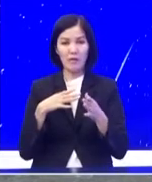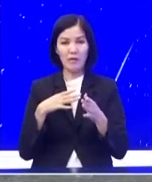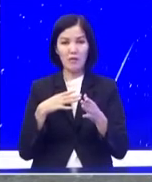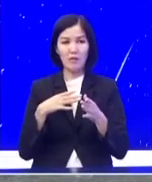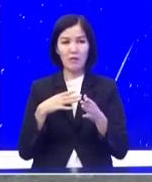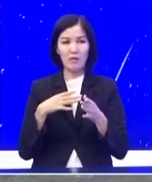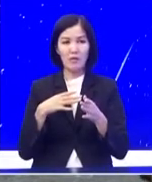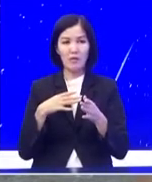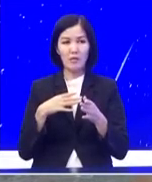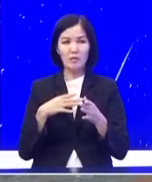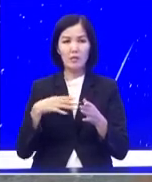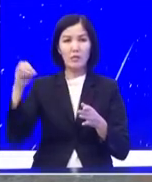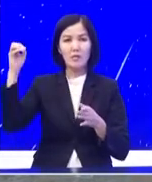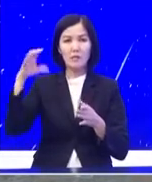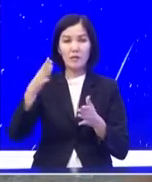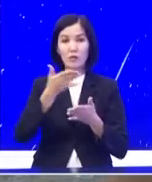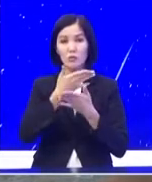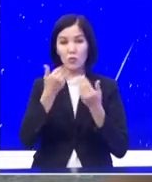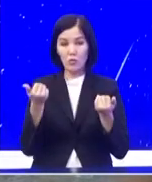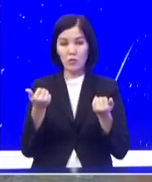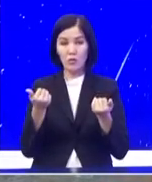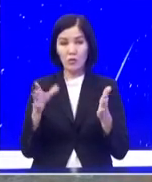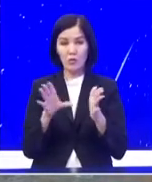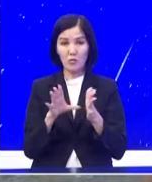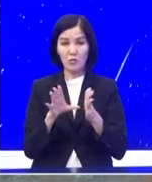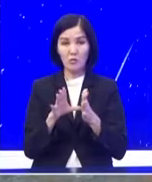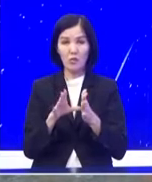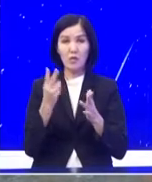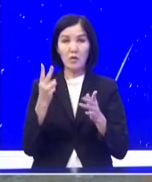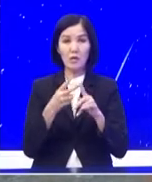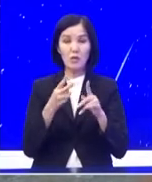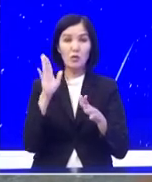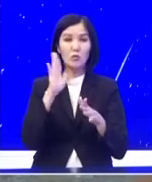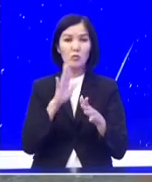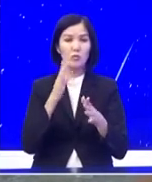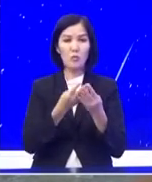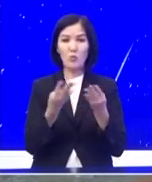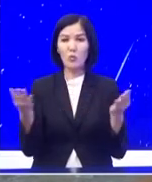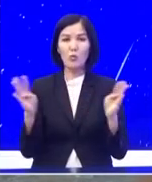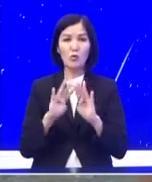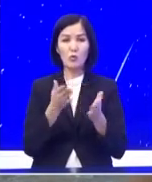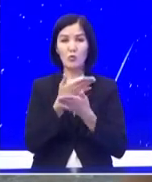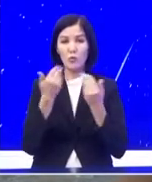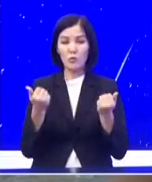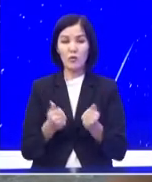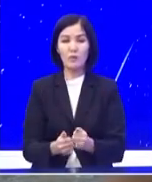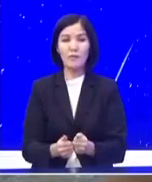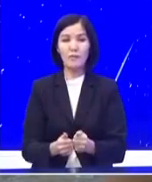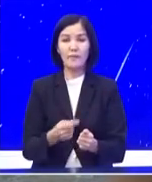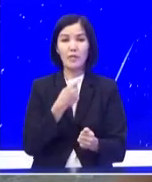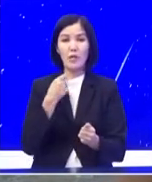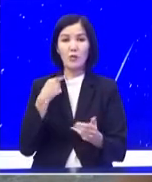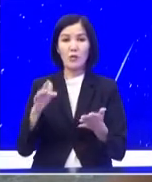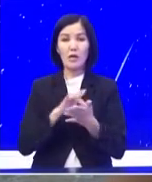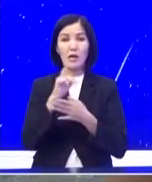жылу жарық жоқ, свет жоқ. Екіншіден контейнер жоқ, су жоқ, қоршау жоқ. Және де Талдықорған